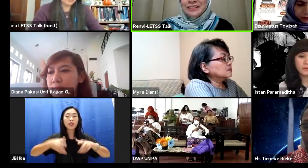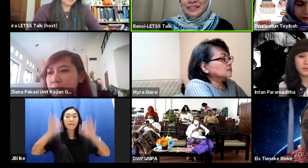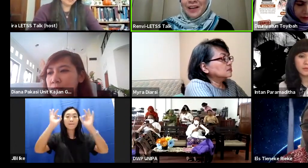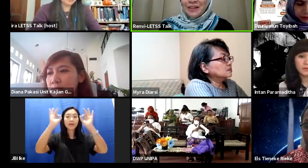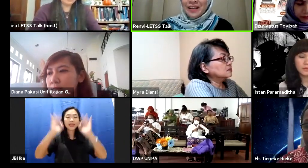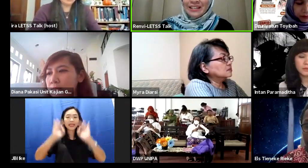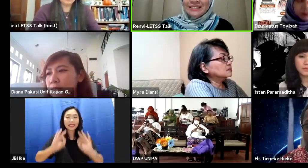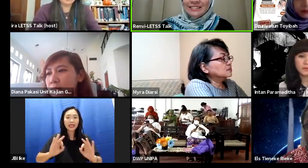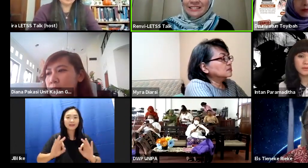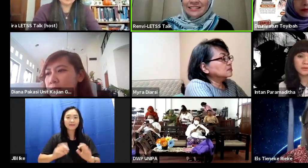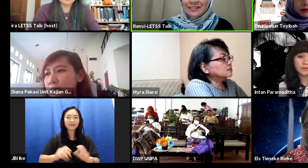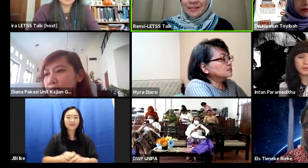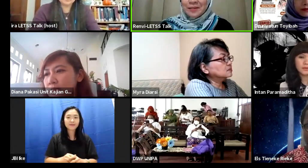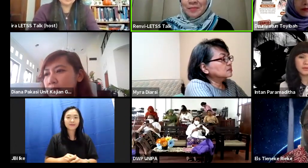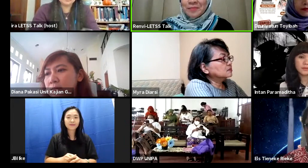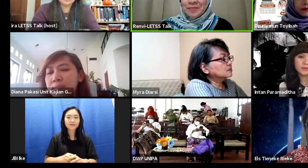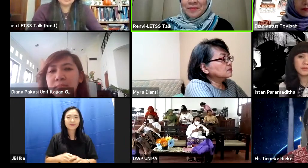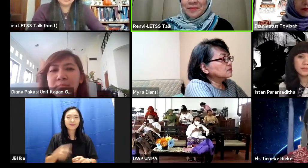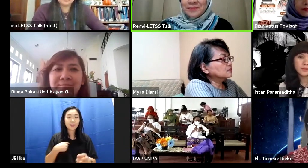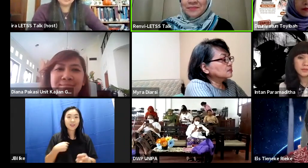Kak Els. Halo Kak Els.